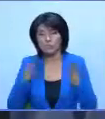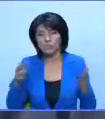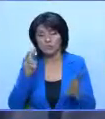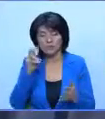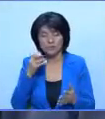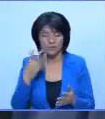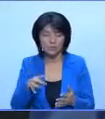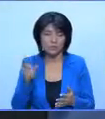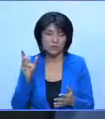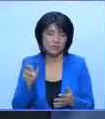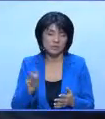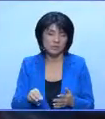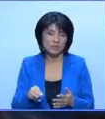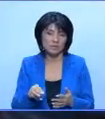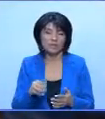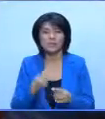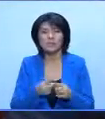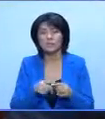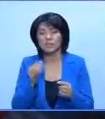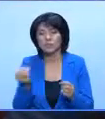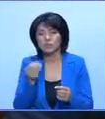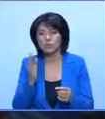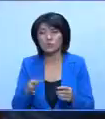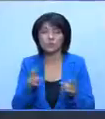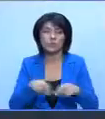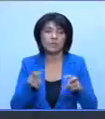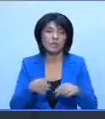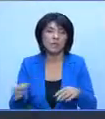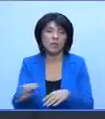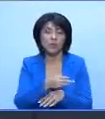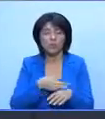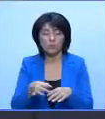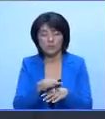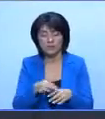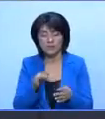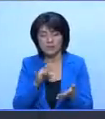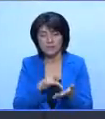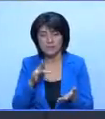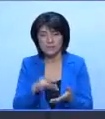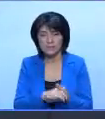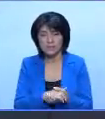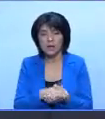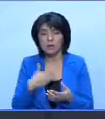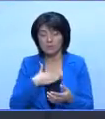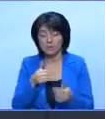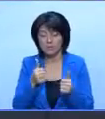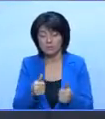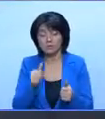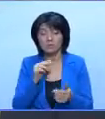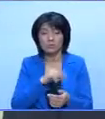тұрғыны болса, облыс орталығының өзінде 600-ден астамы тұрады. Біз әкімшілікпен жақсы жұмыс істеп жатырмыз. Әкімшілік оған